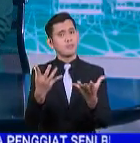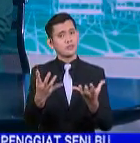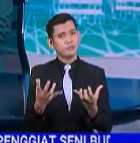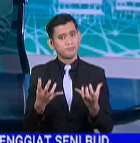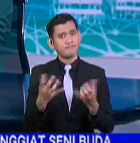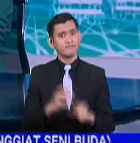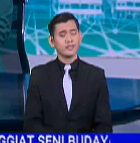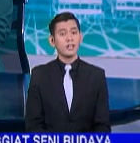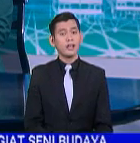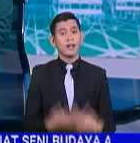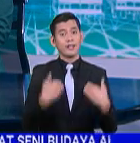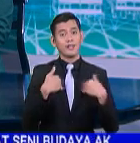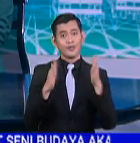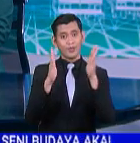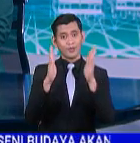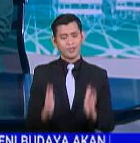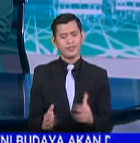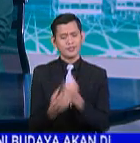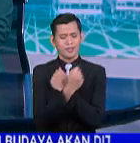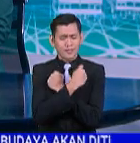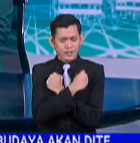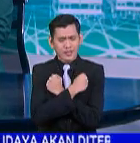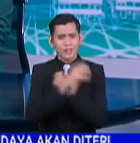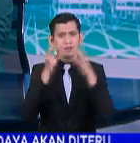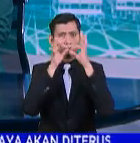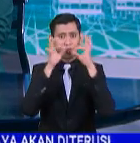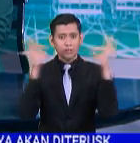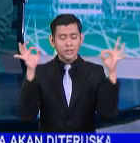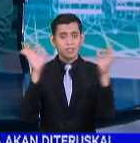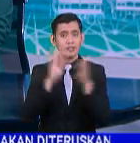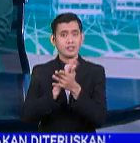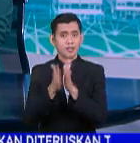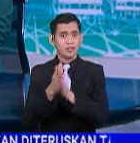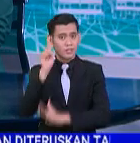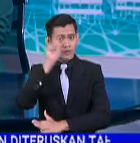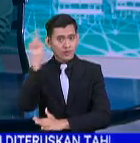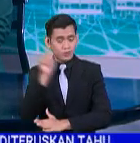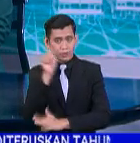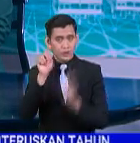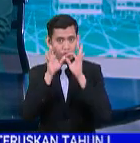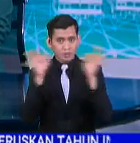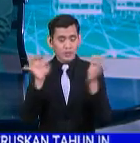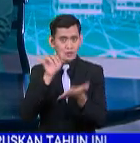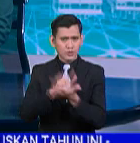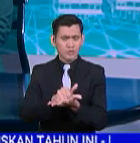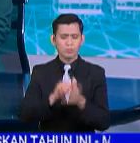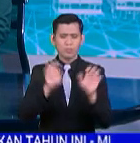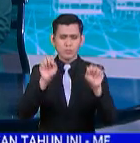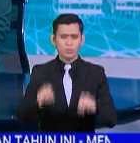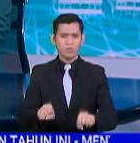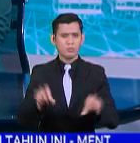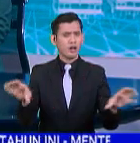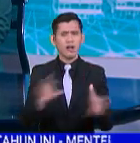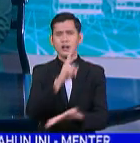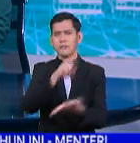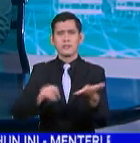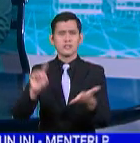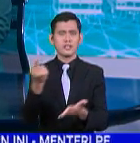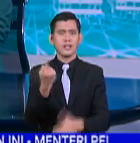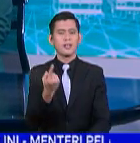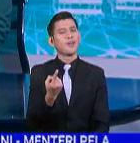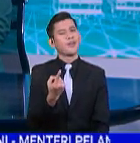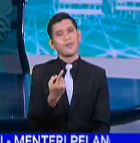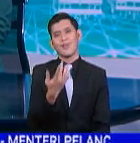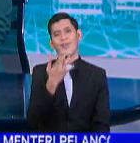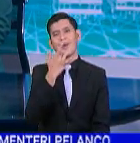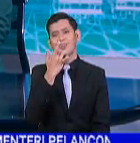seorang ni, dia dah sayangkan sangat dengan kucingnya. Jadi tuannya ni sanggup lakukan apa pun untuk kucingnya tu. Mm-hmm. Untung kucing dapat